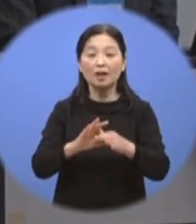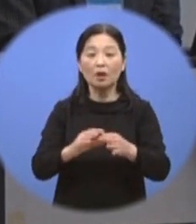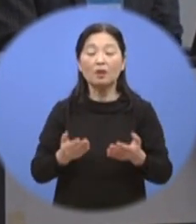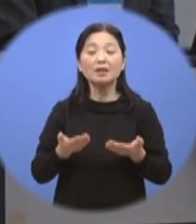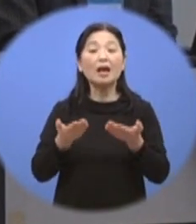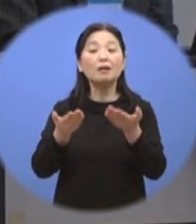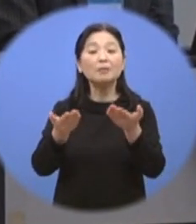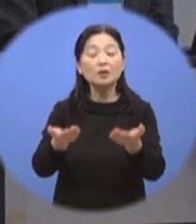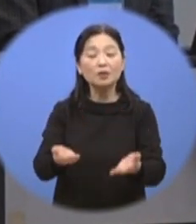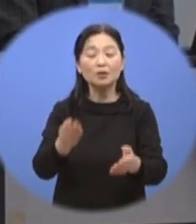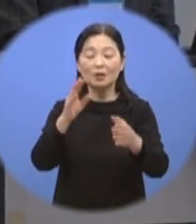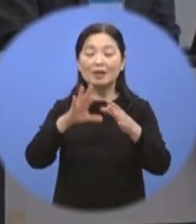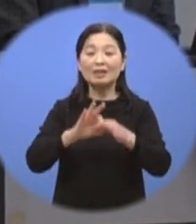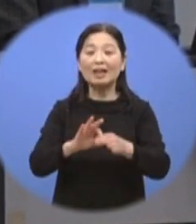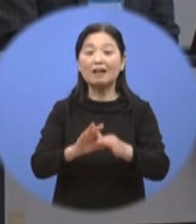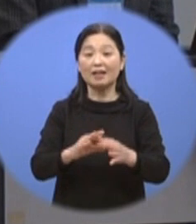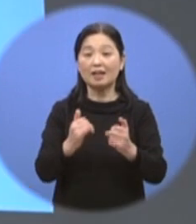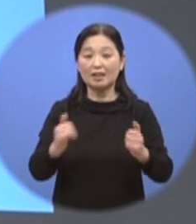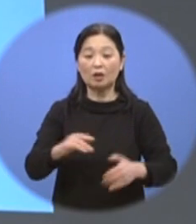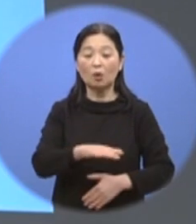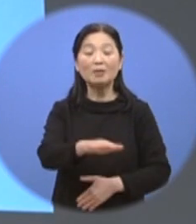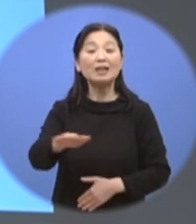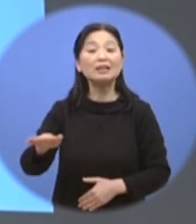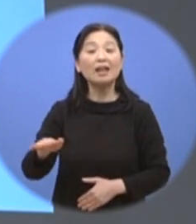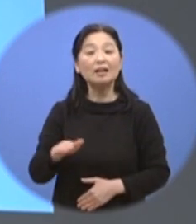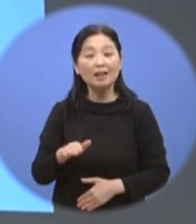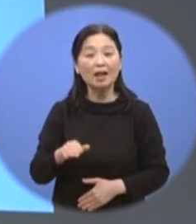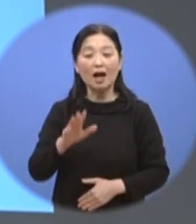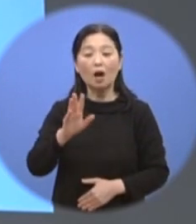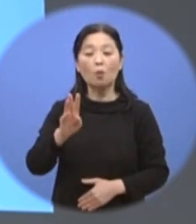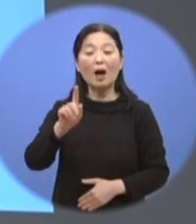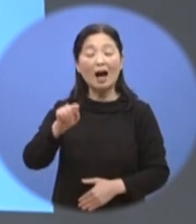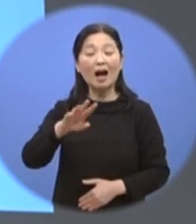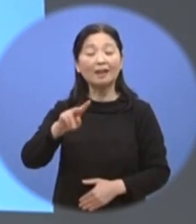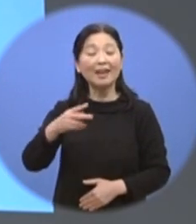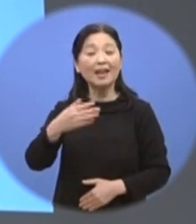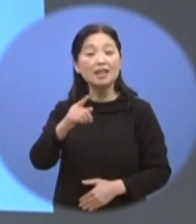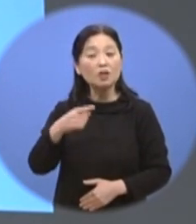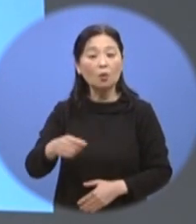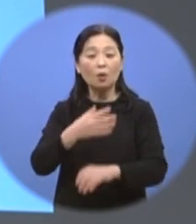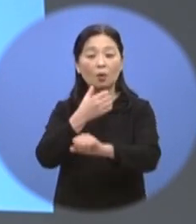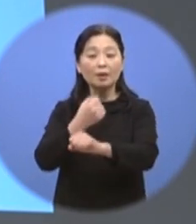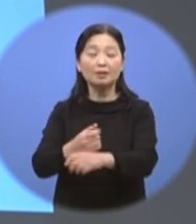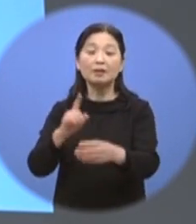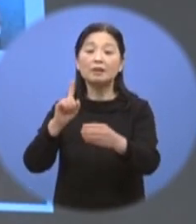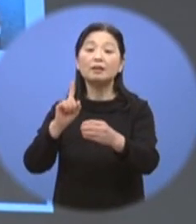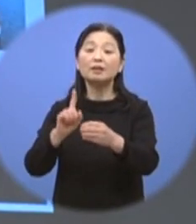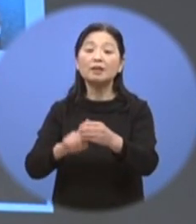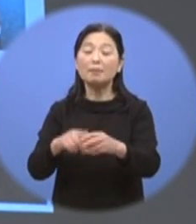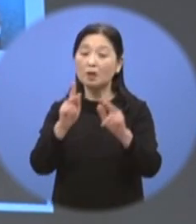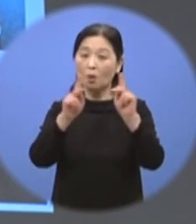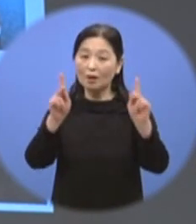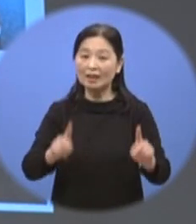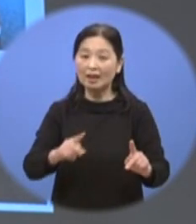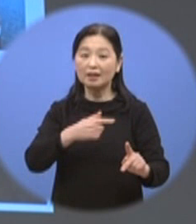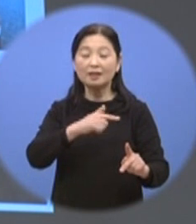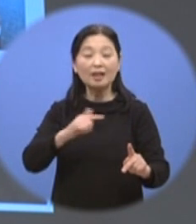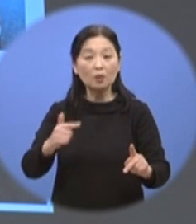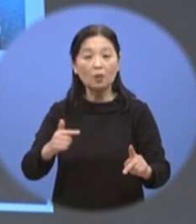会社などの関係者が、ワーケーションを根付かせるための取り組みや課題をテーマに意見を交わしました